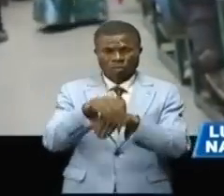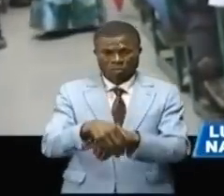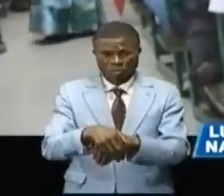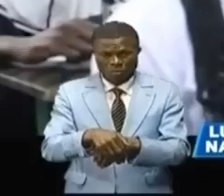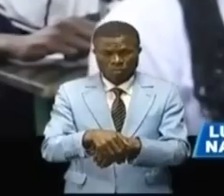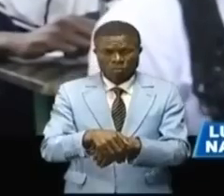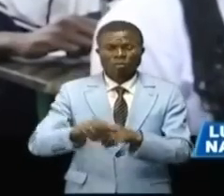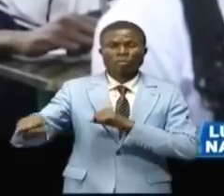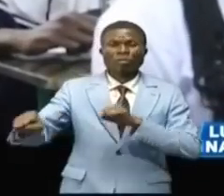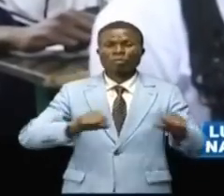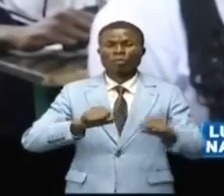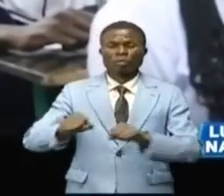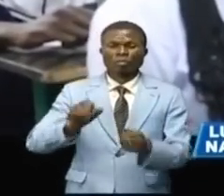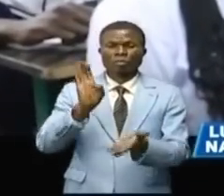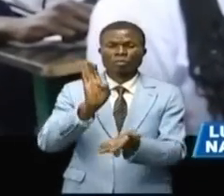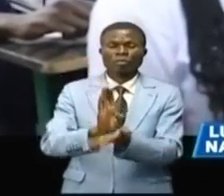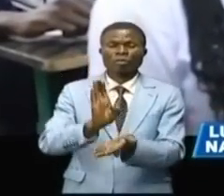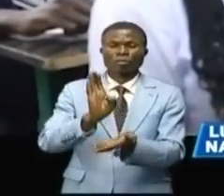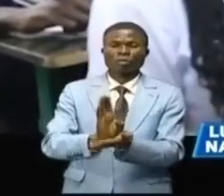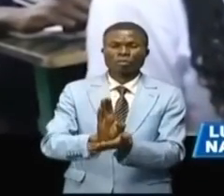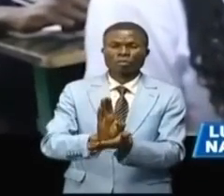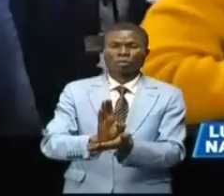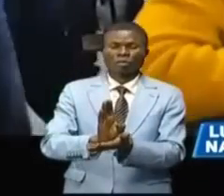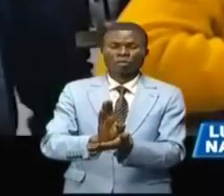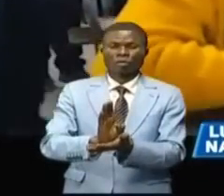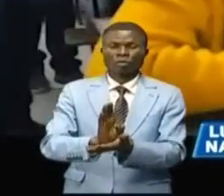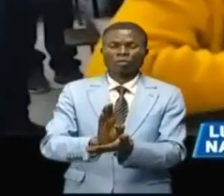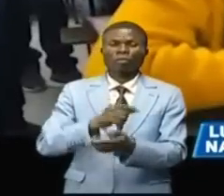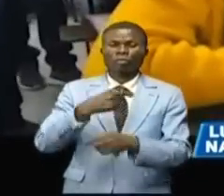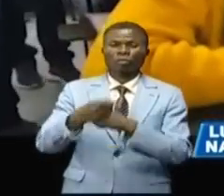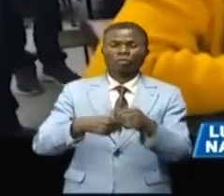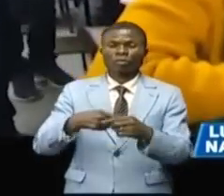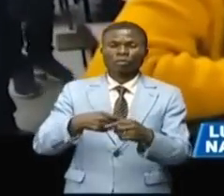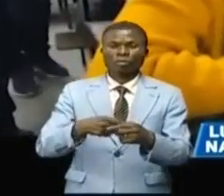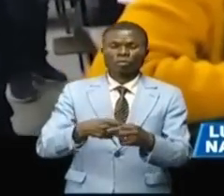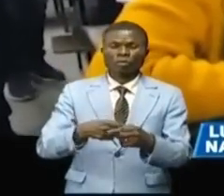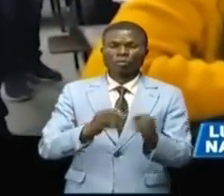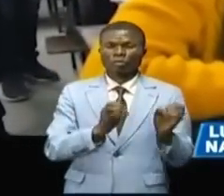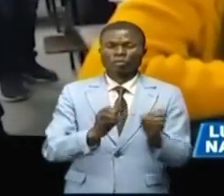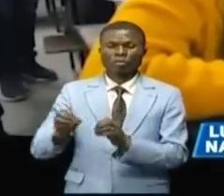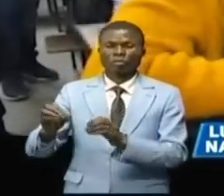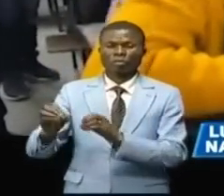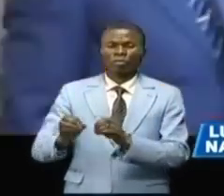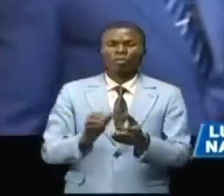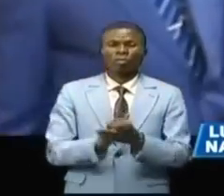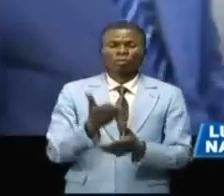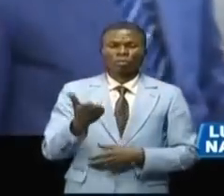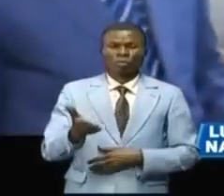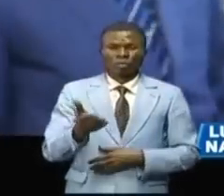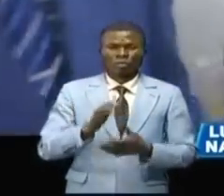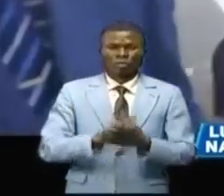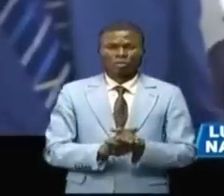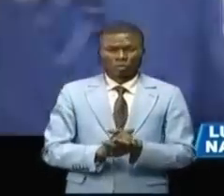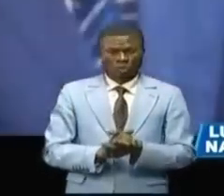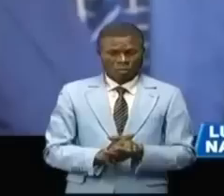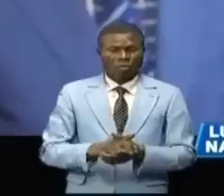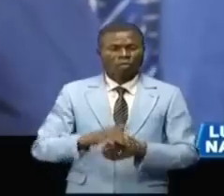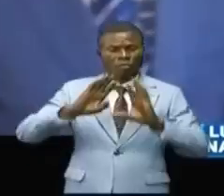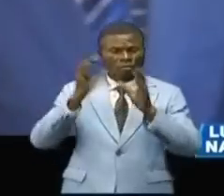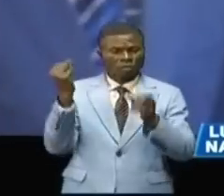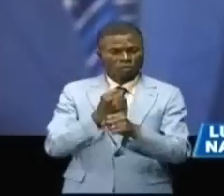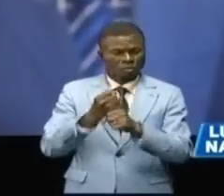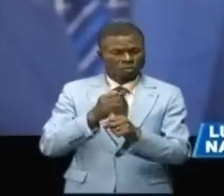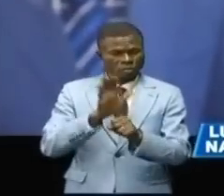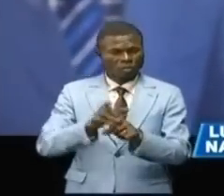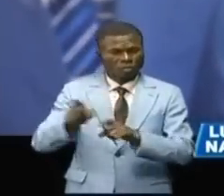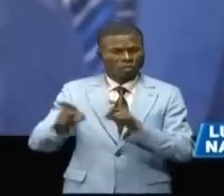ces épreuves certificatives qui vont déboucher à la session ordinaire de l'examen national des fins d'études professionnelles,